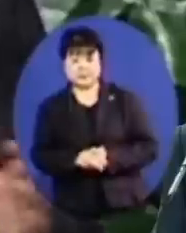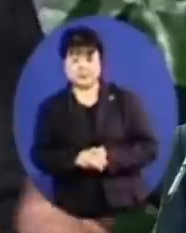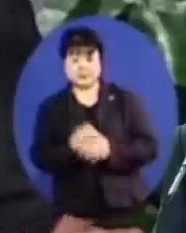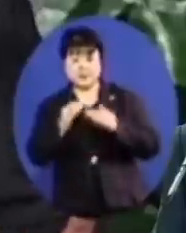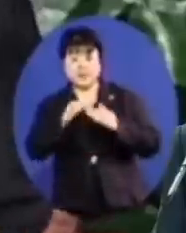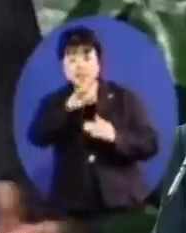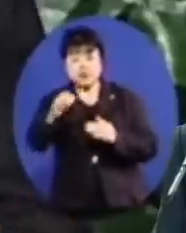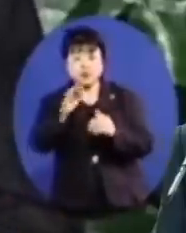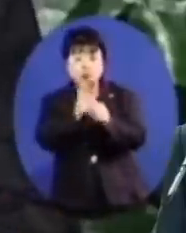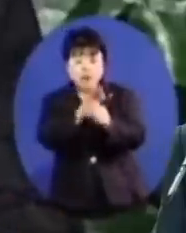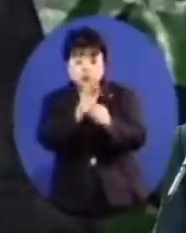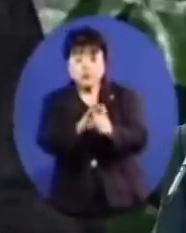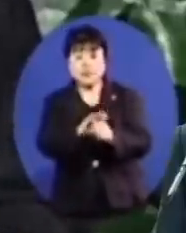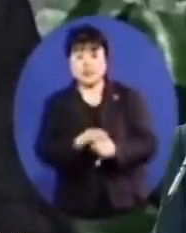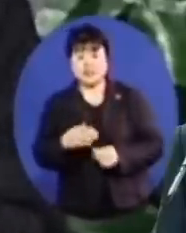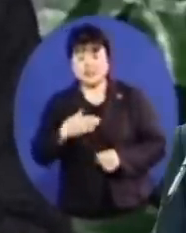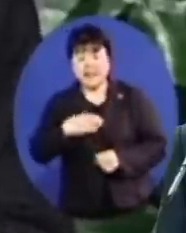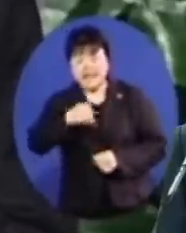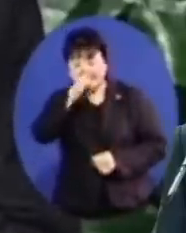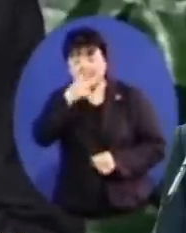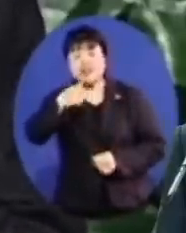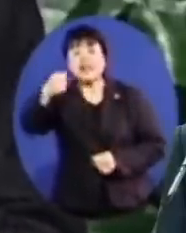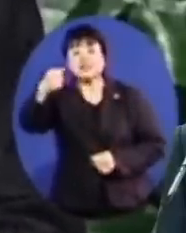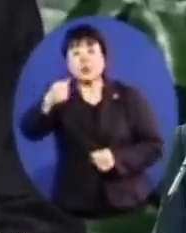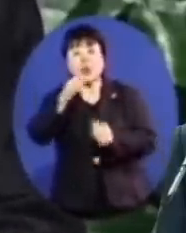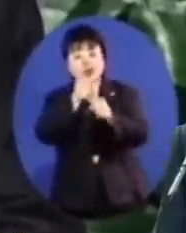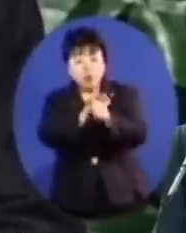이웃을 도와줄 때 내게 있는 것으로 도와줘.